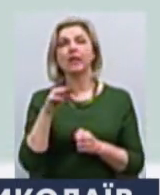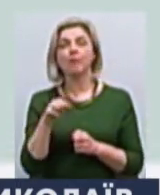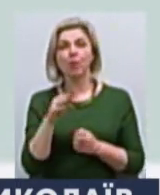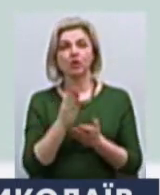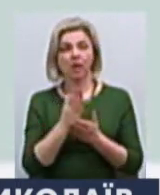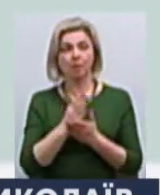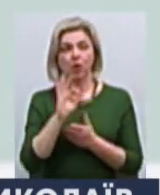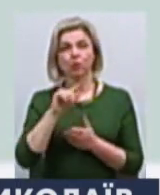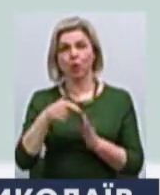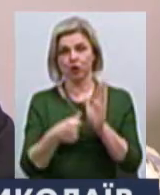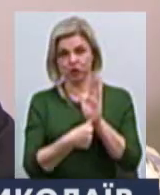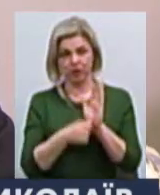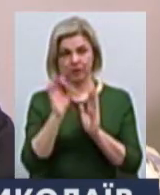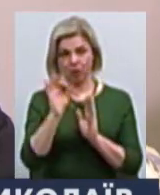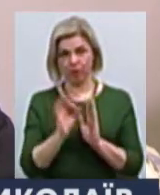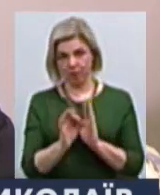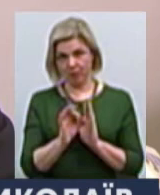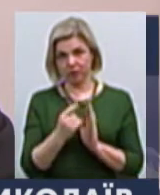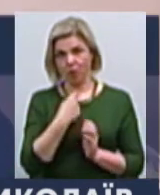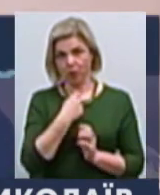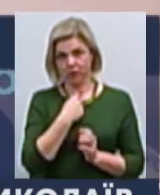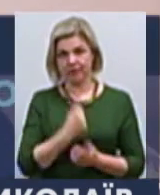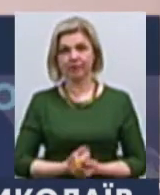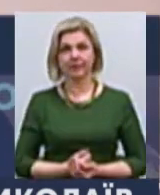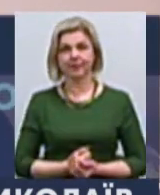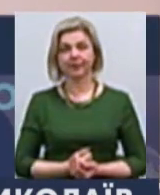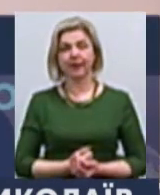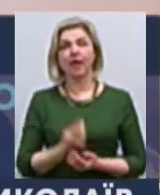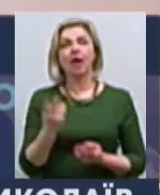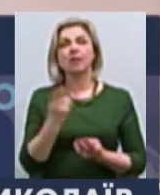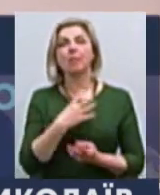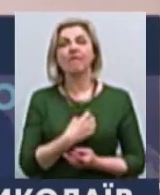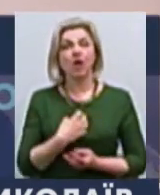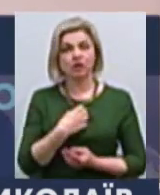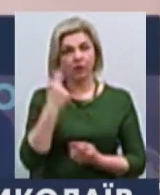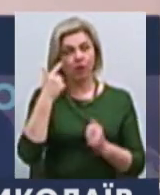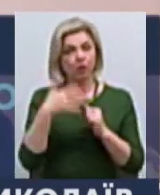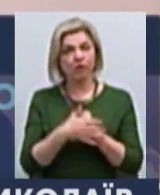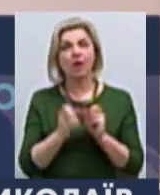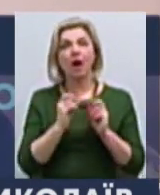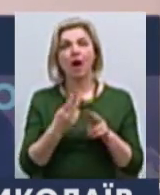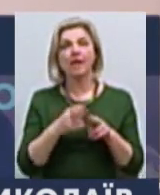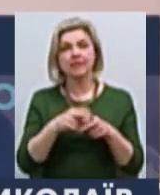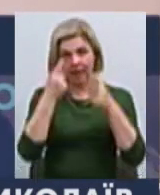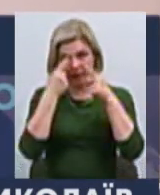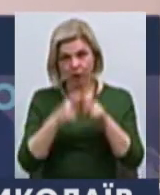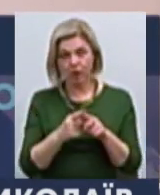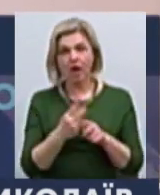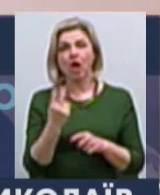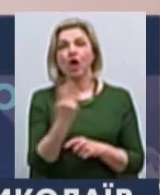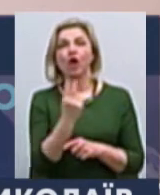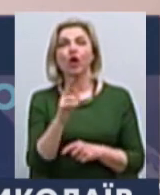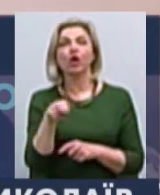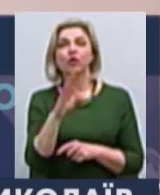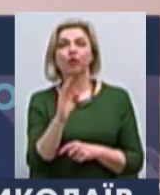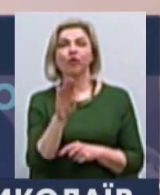результат 0,6 голосів. Нам було важливо зрозуміти, наскільки спрацювала ця технологія двійників. Як